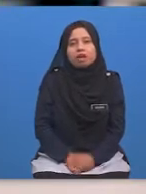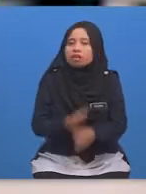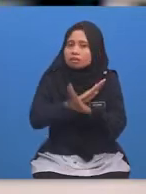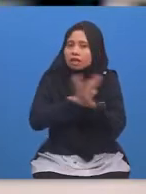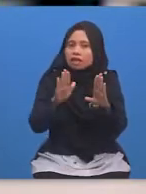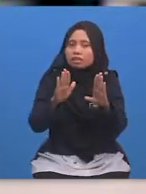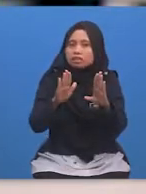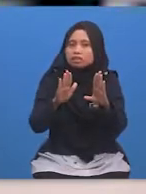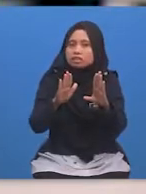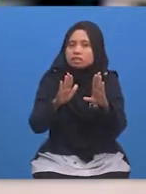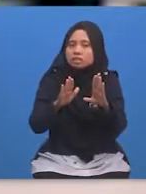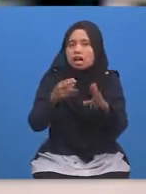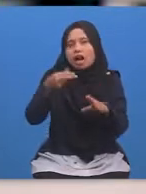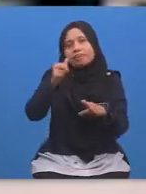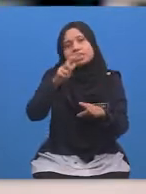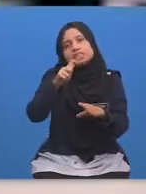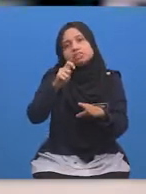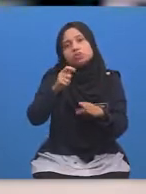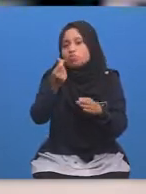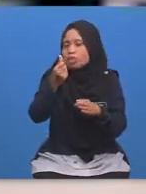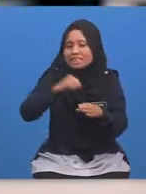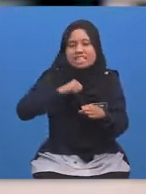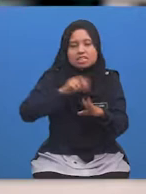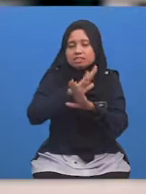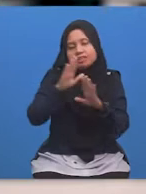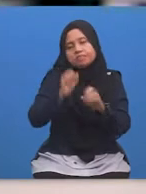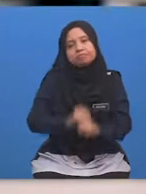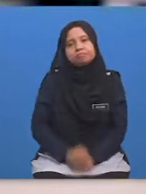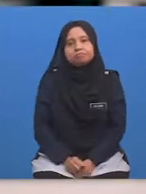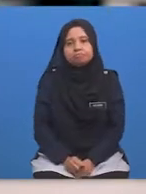Tiada melibatkan harta peribadi pemegang saham, ya.